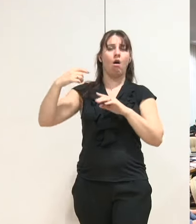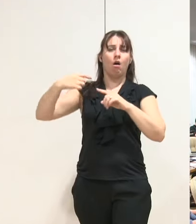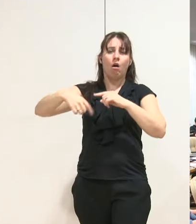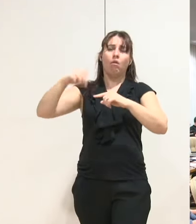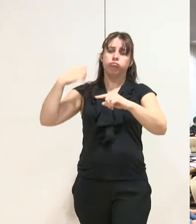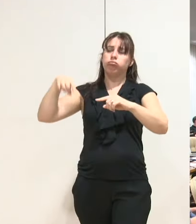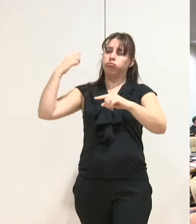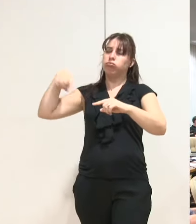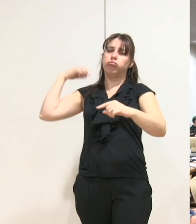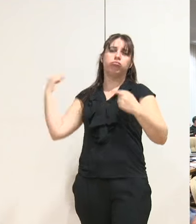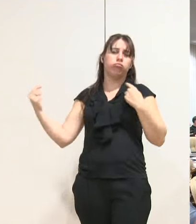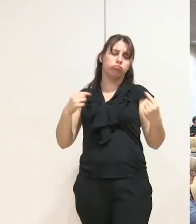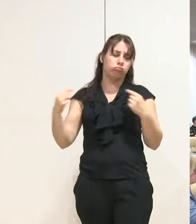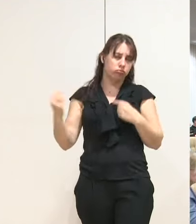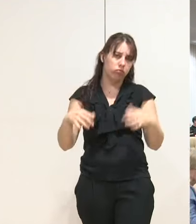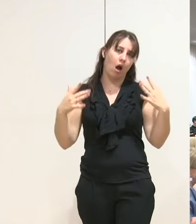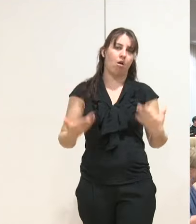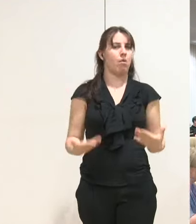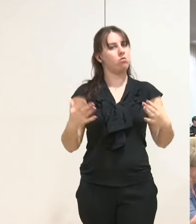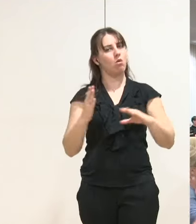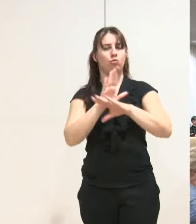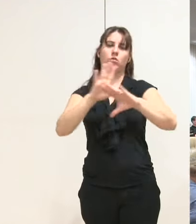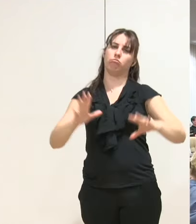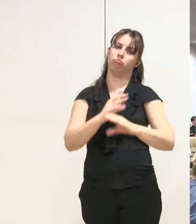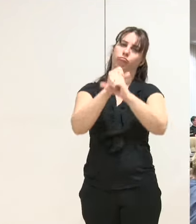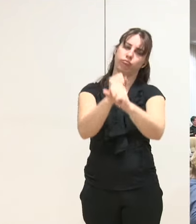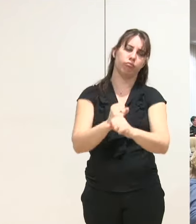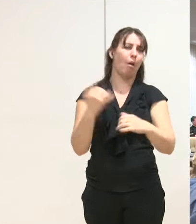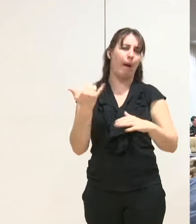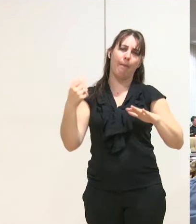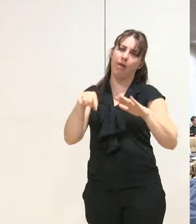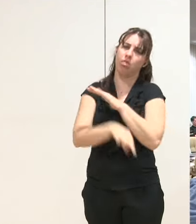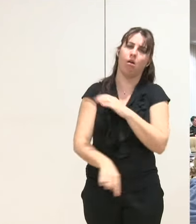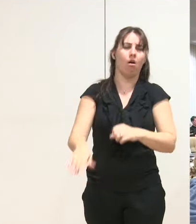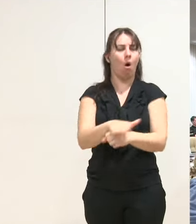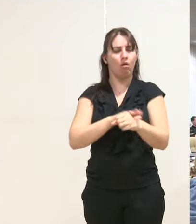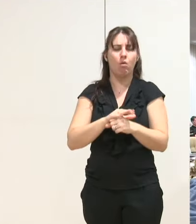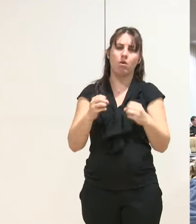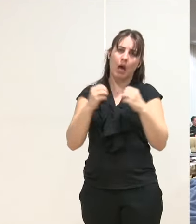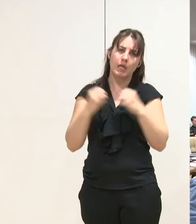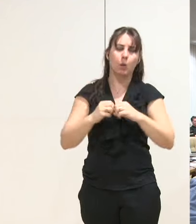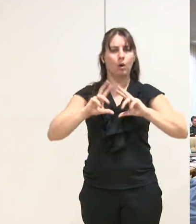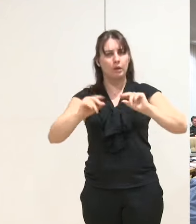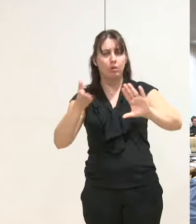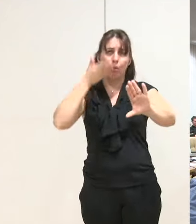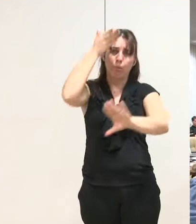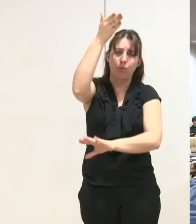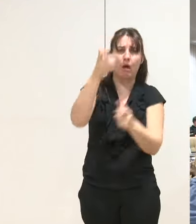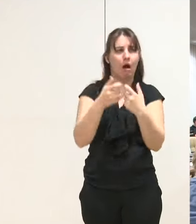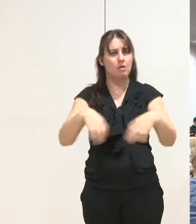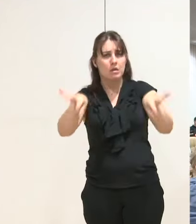je présenterai donc cette délibération de façon synthétique sans reprendre l'intégralité des éléments du débat sur l'avenir de cette